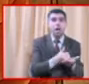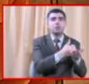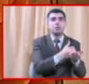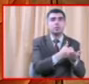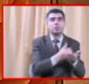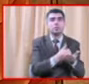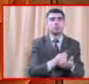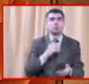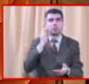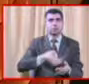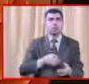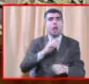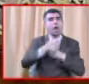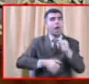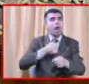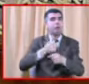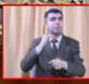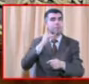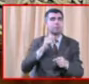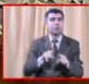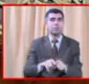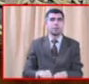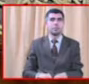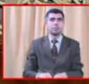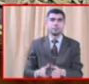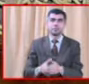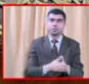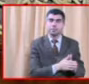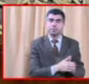سنويا. وشكرا. تعقيب السيد نائب.